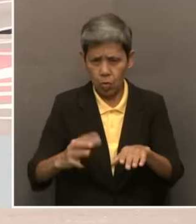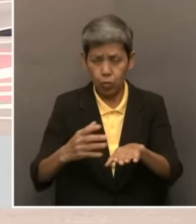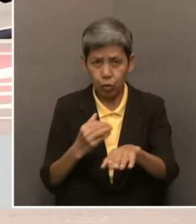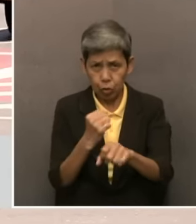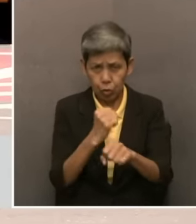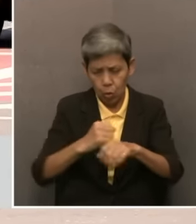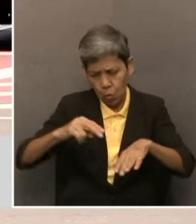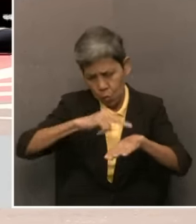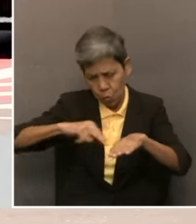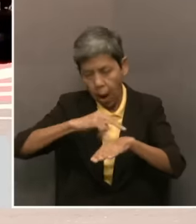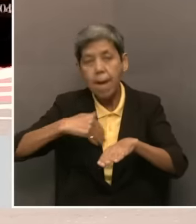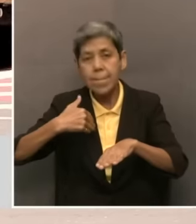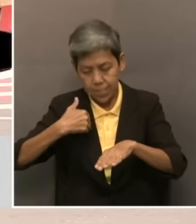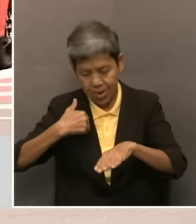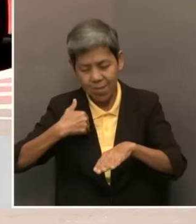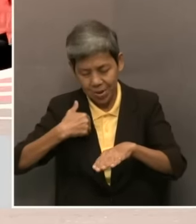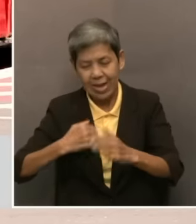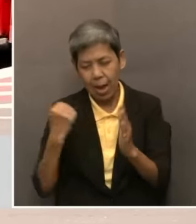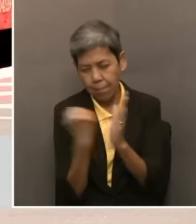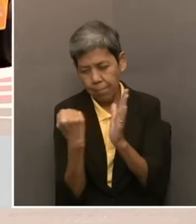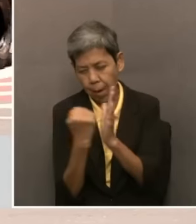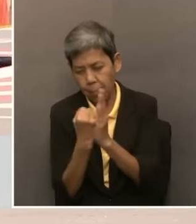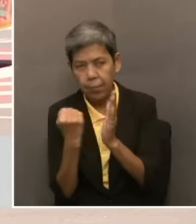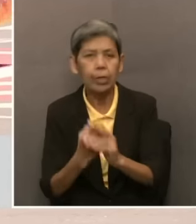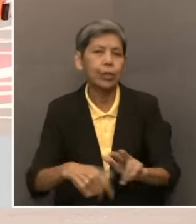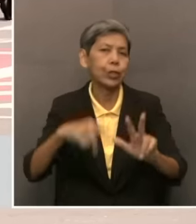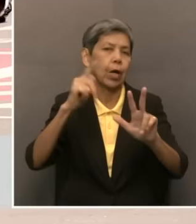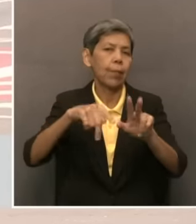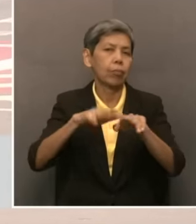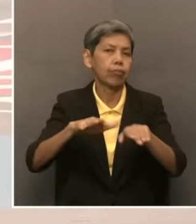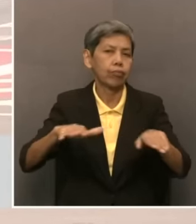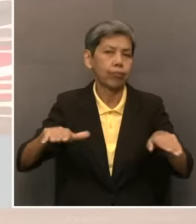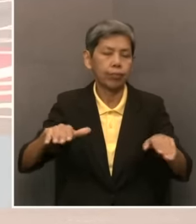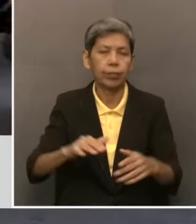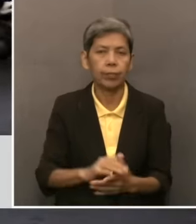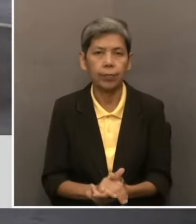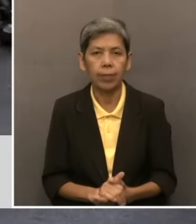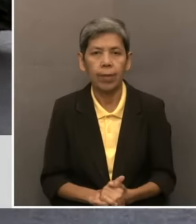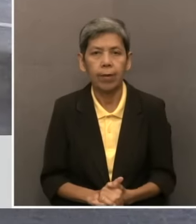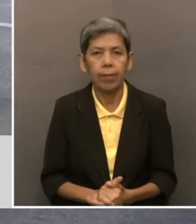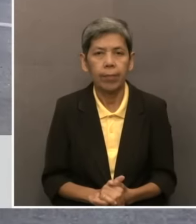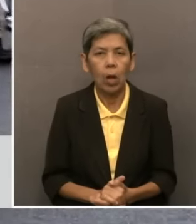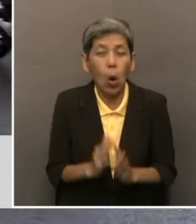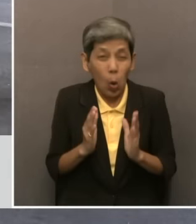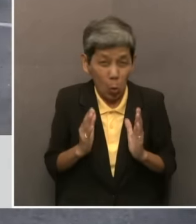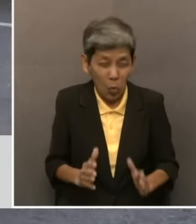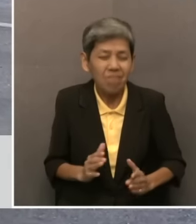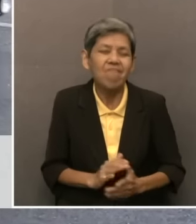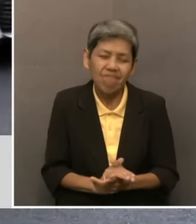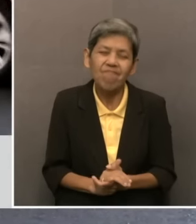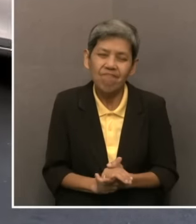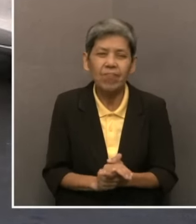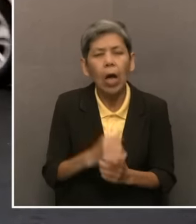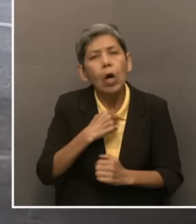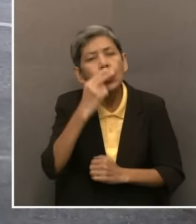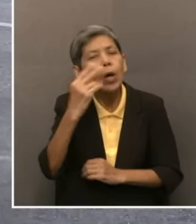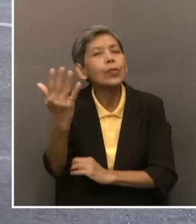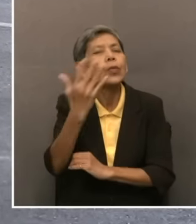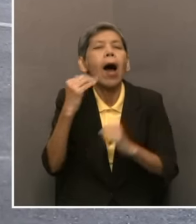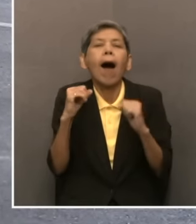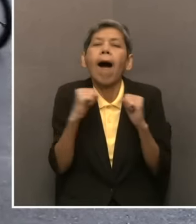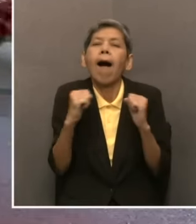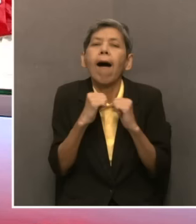การตรวจมาตรฐานขึ้นทะเบียนแล้ว 3,000 คันด้วยกันครับ หลายคนก็ไปสัมผัสอากาศหนาว